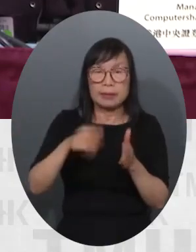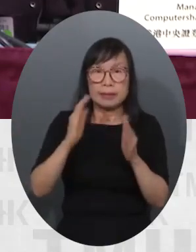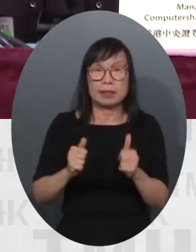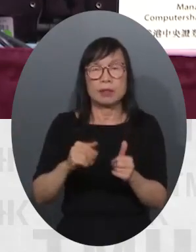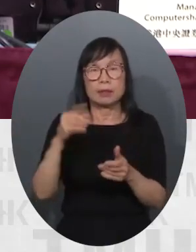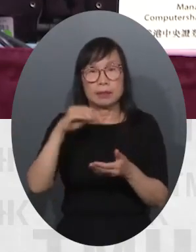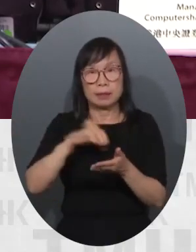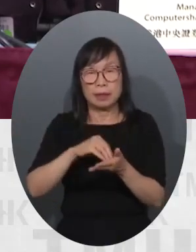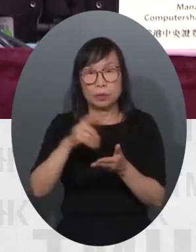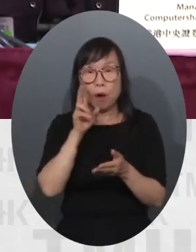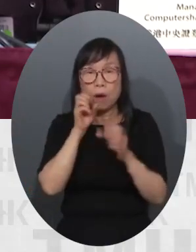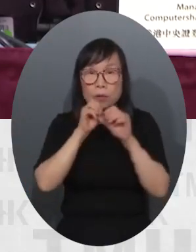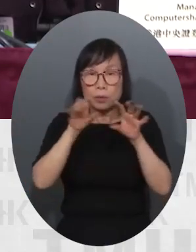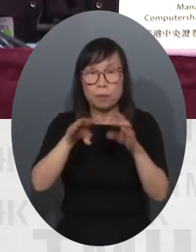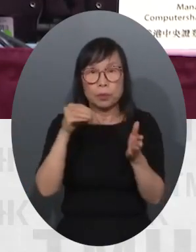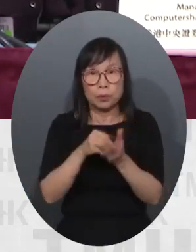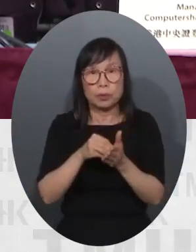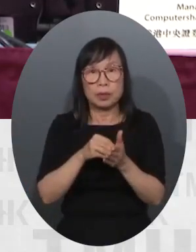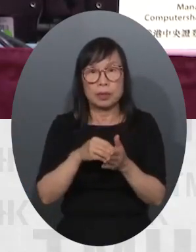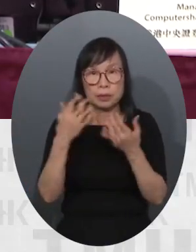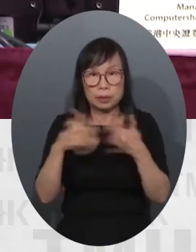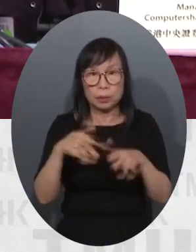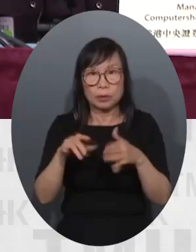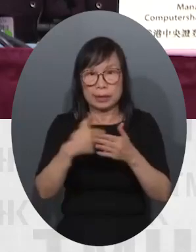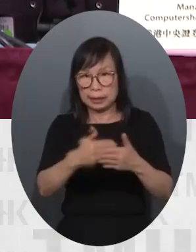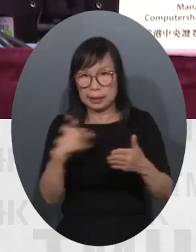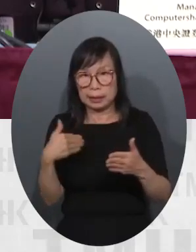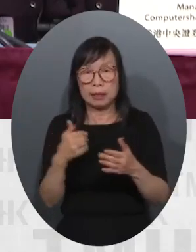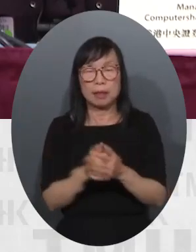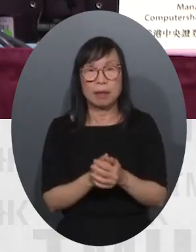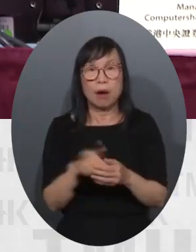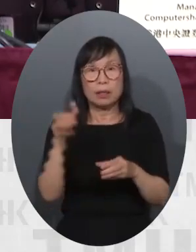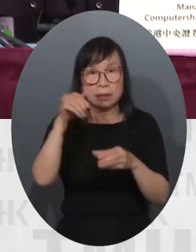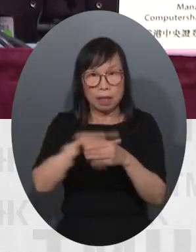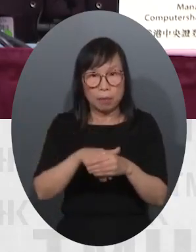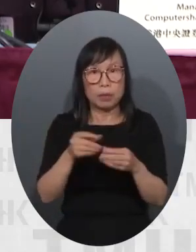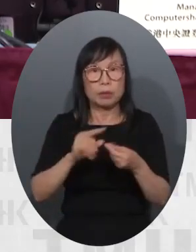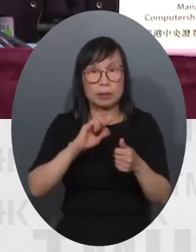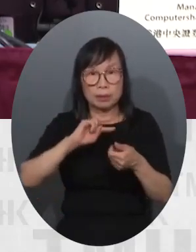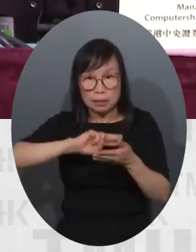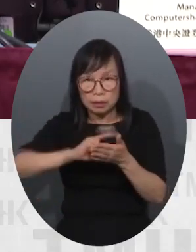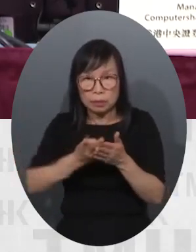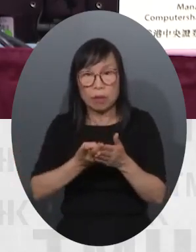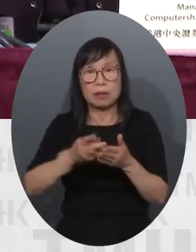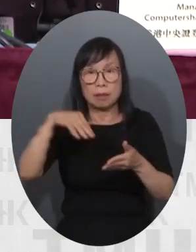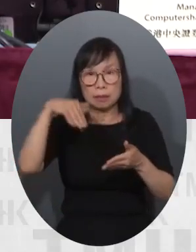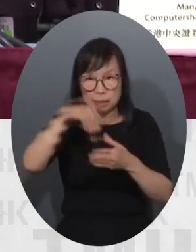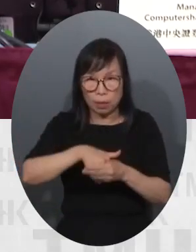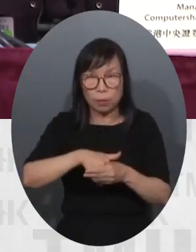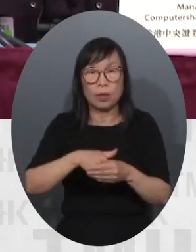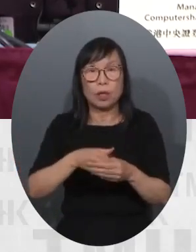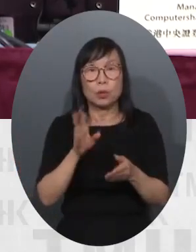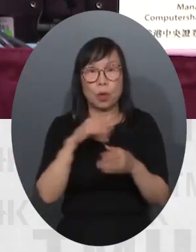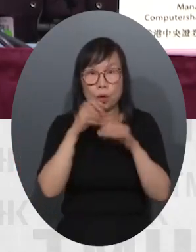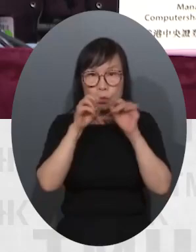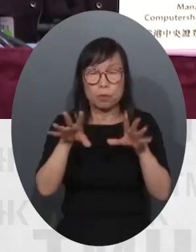在我宣布某一項決議案投票結束前，各位可以投票或者更改所投的票。在我宣